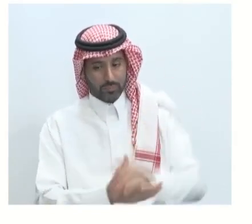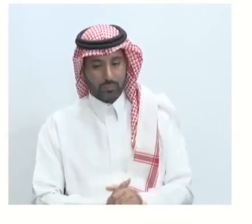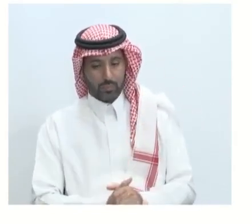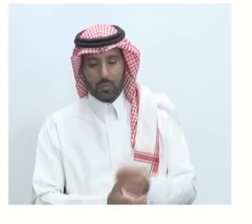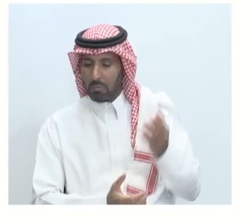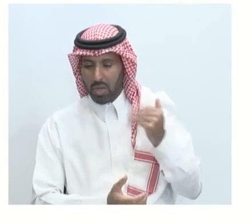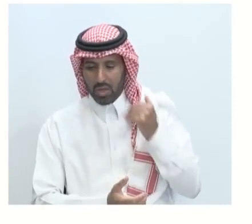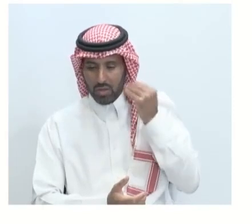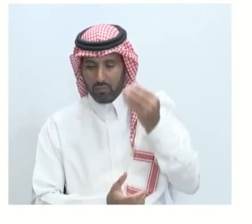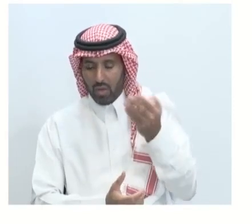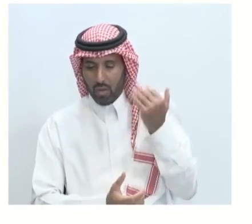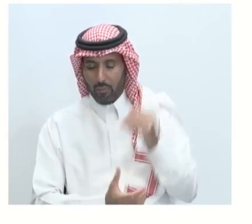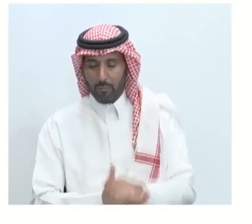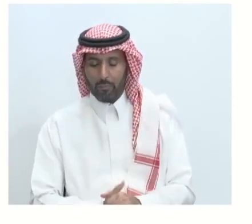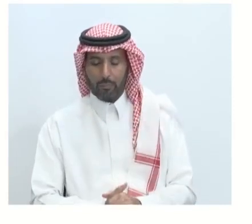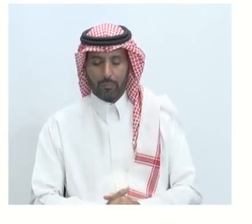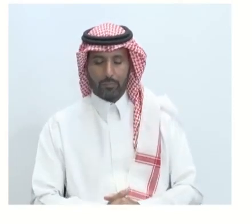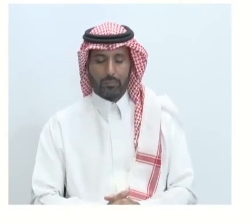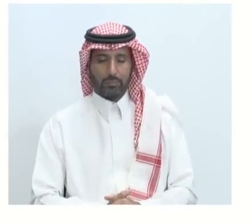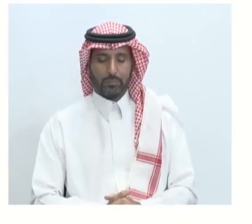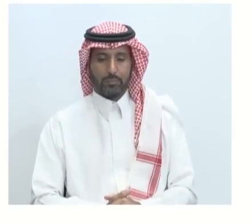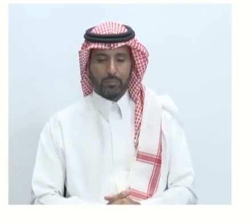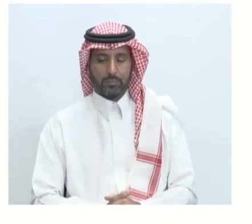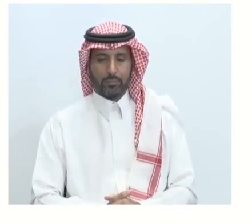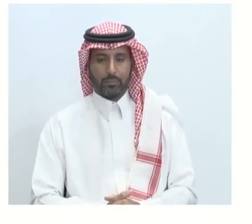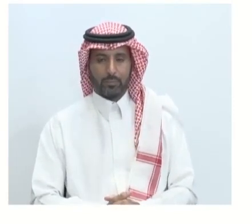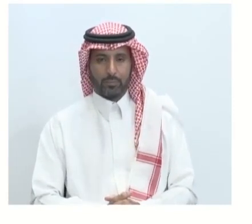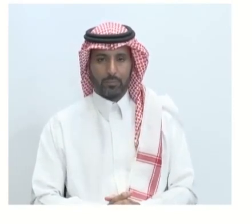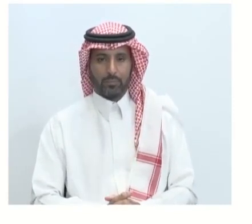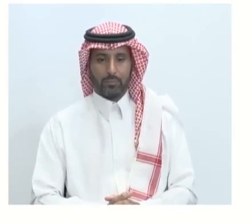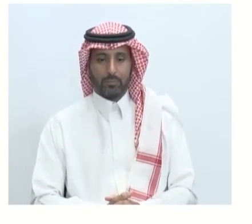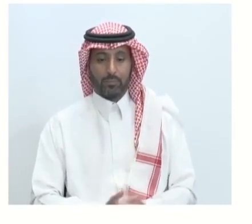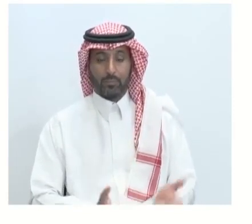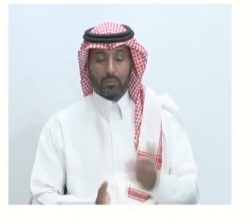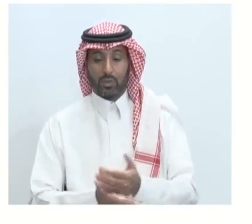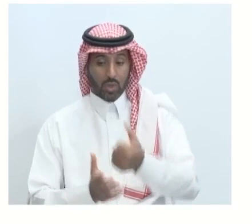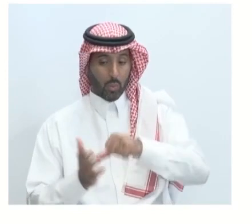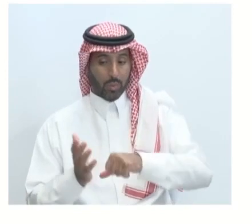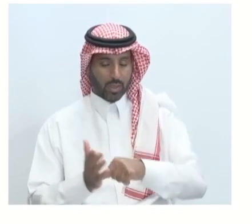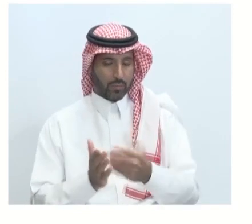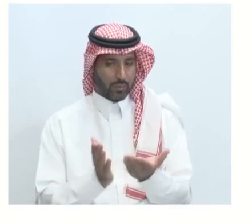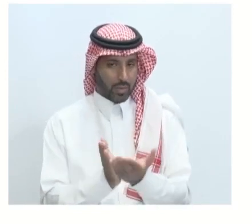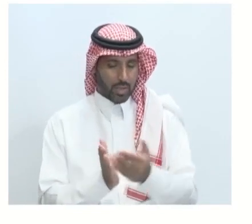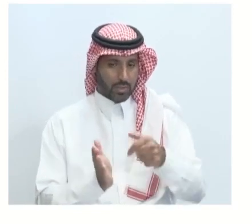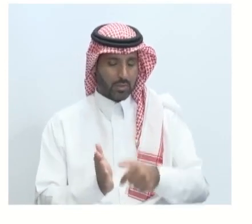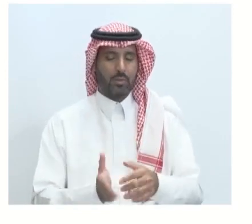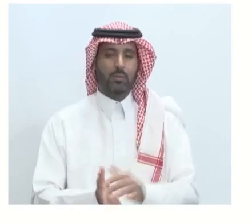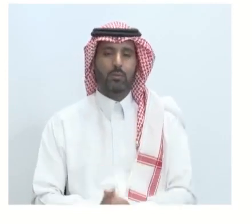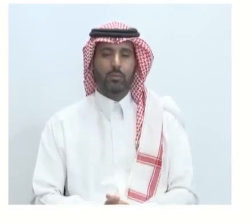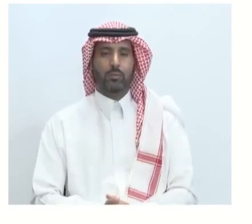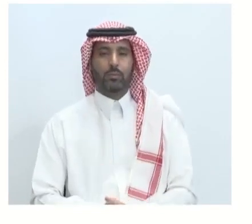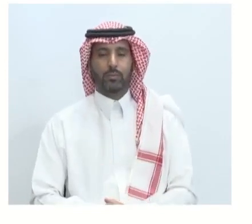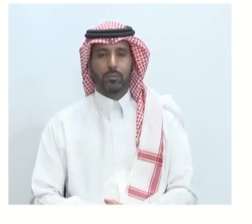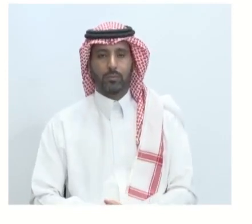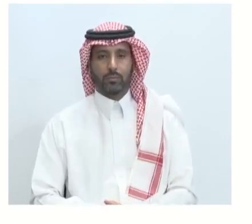نكن نعرفها دون هذه المراصد في تقويمنا الختامي لهذا اليوم عزيزي الطالب